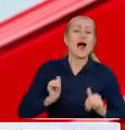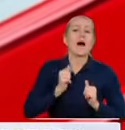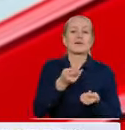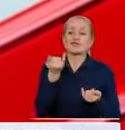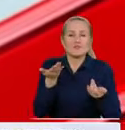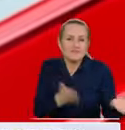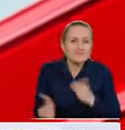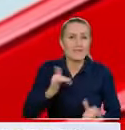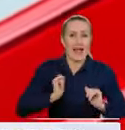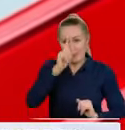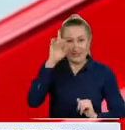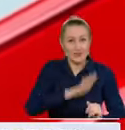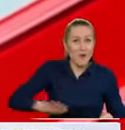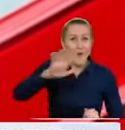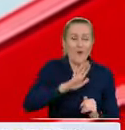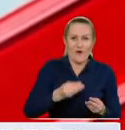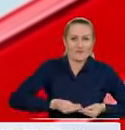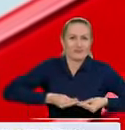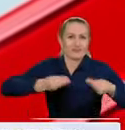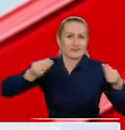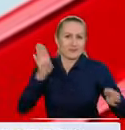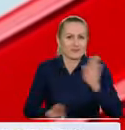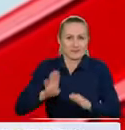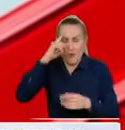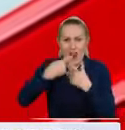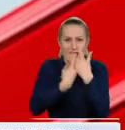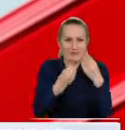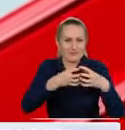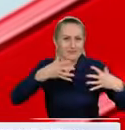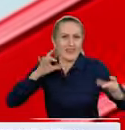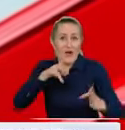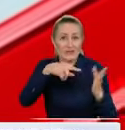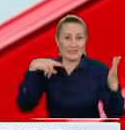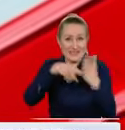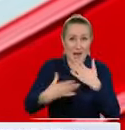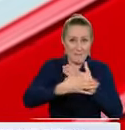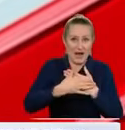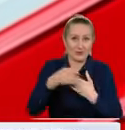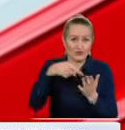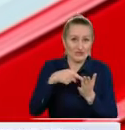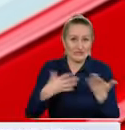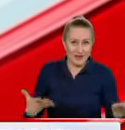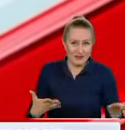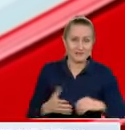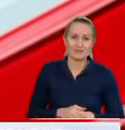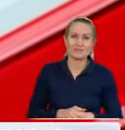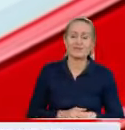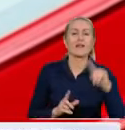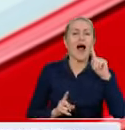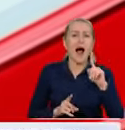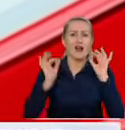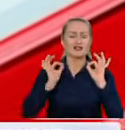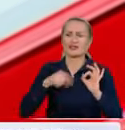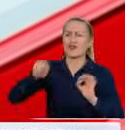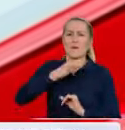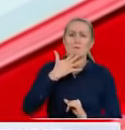nasze społeczeństwo po prostu się rozrastało. Taki jest cel małżeństwa, między innymi. Natomiast mówienie dzisiaj o tym,